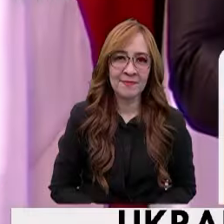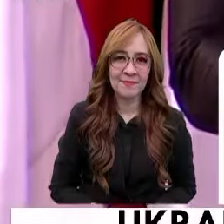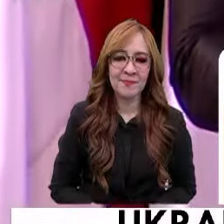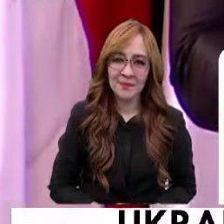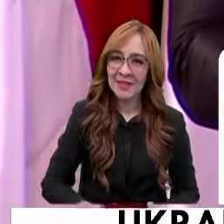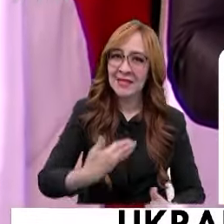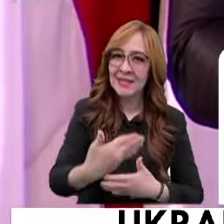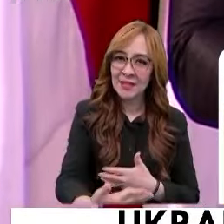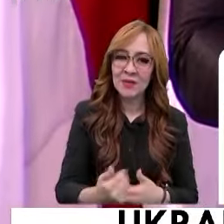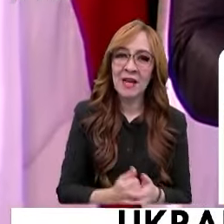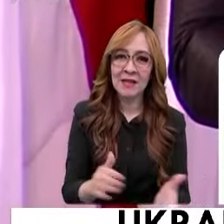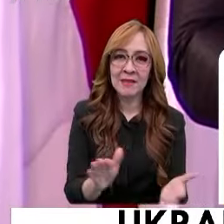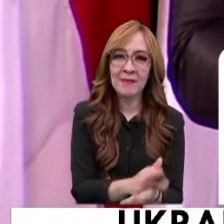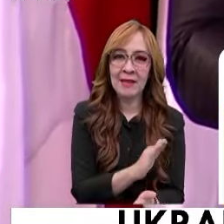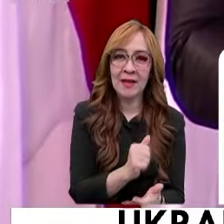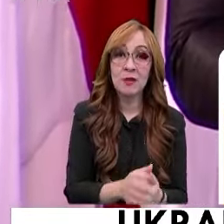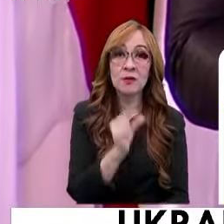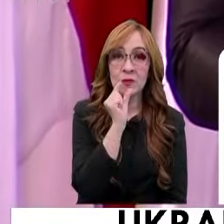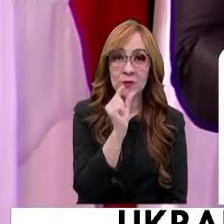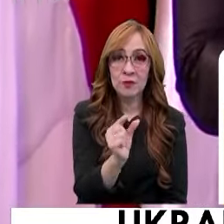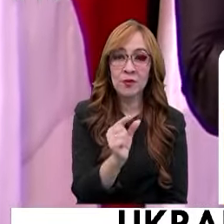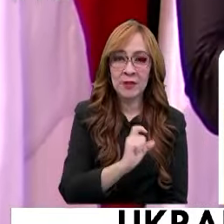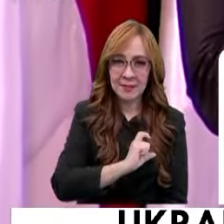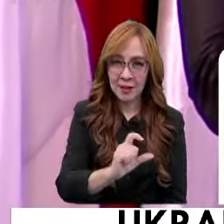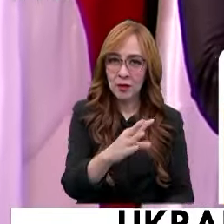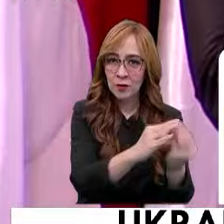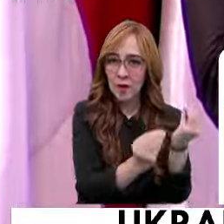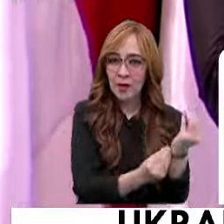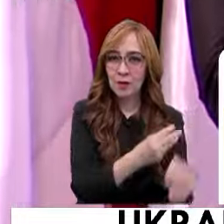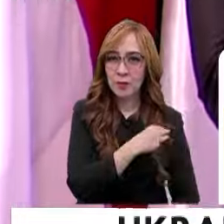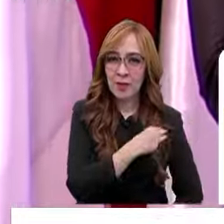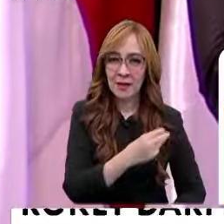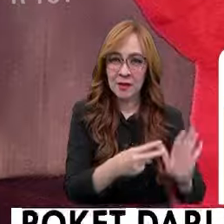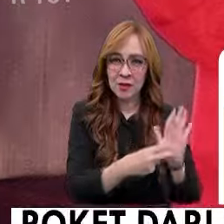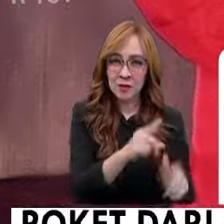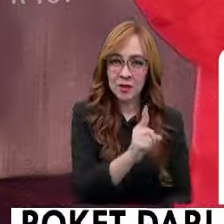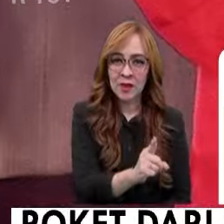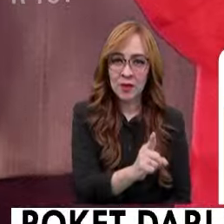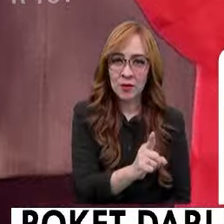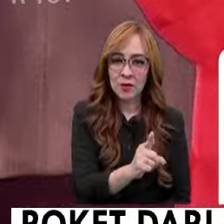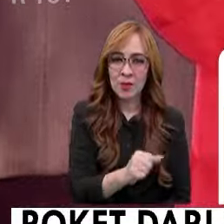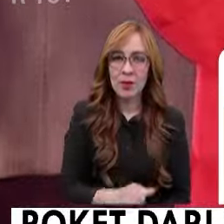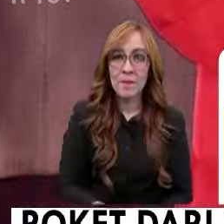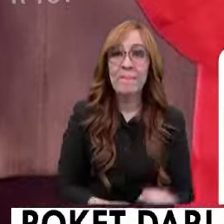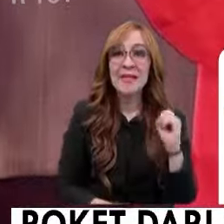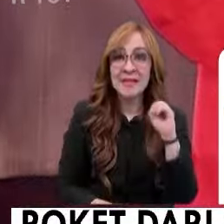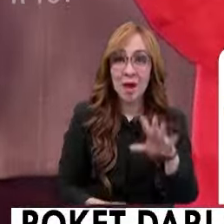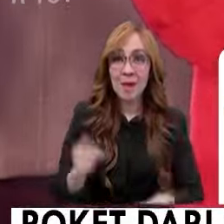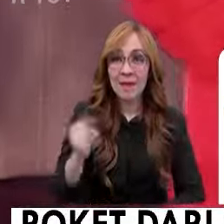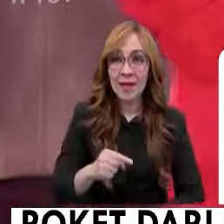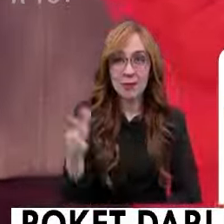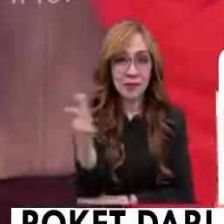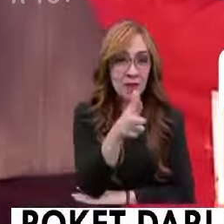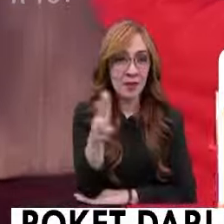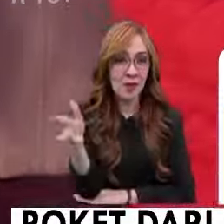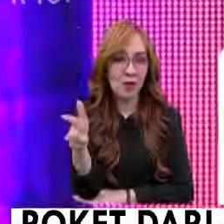Selanjutnya kami beri kesempatan untuk calon wakil bupati nomor urut 1 menjawab pertanyaan dari video warga tadi